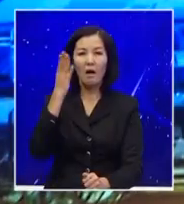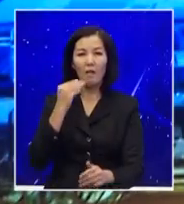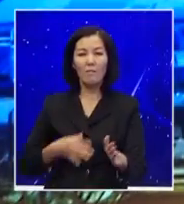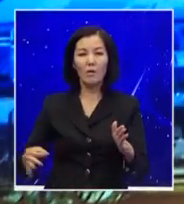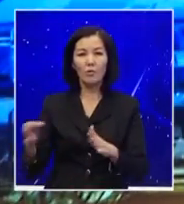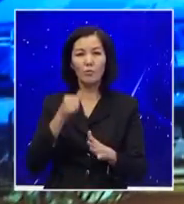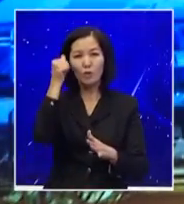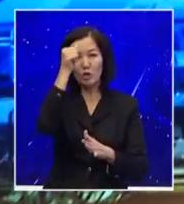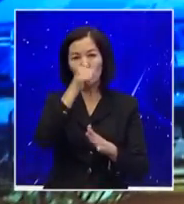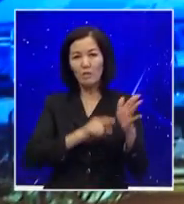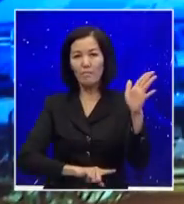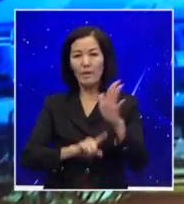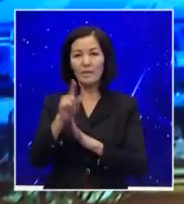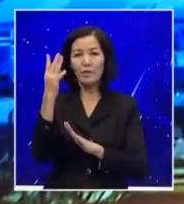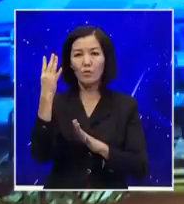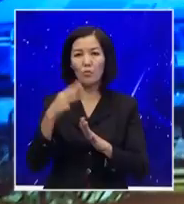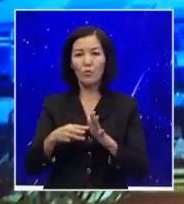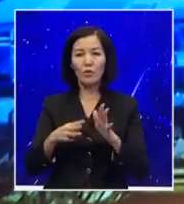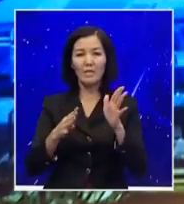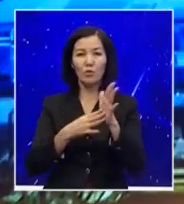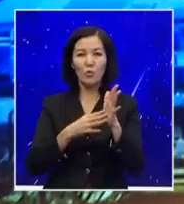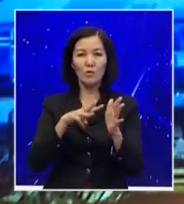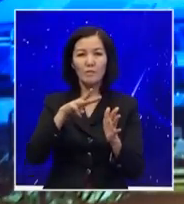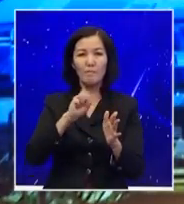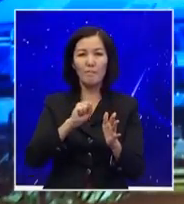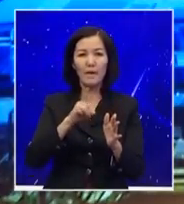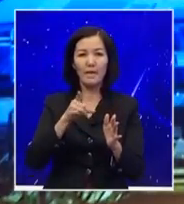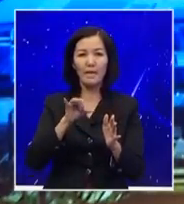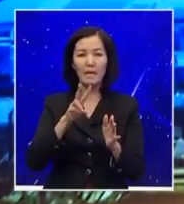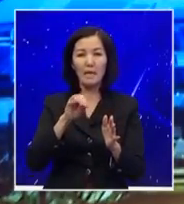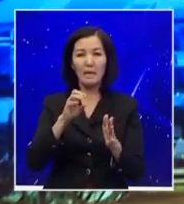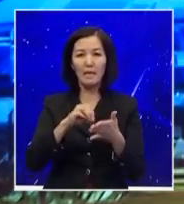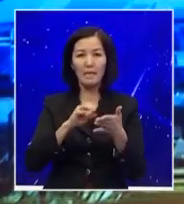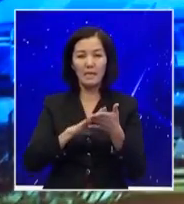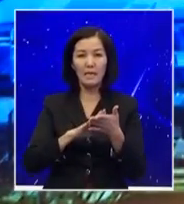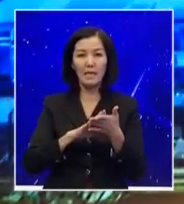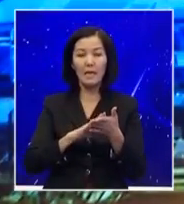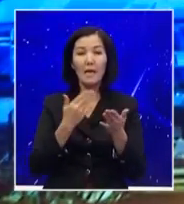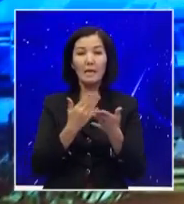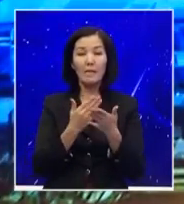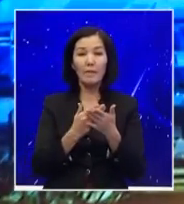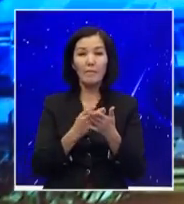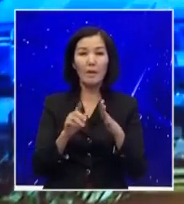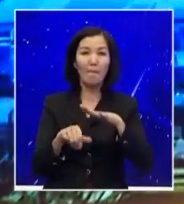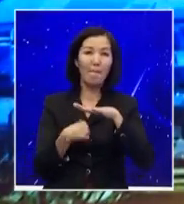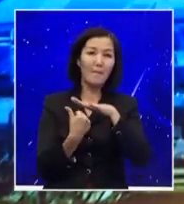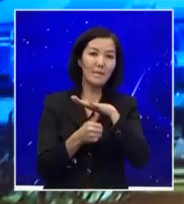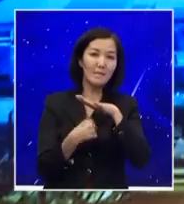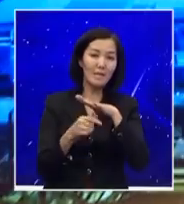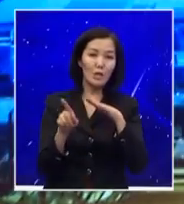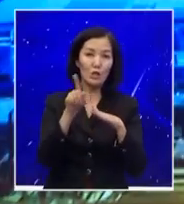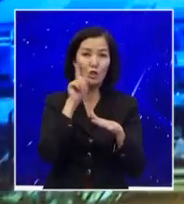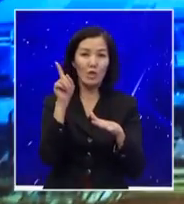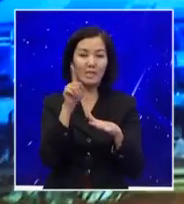Алматы облысында жыл басынан 39 мың маргинал тіркеліпті. Не оқуда, не жұмыста жоқ жастар. Аймақтағы бұл